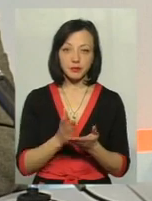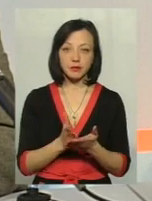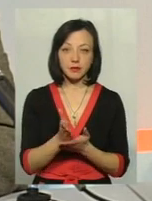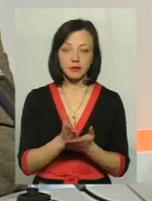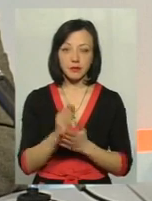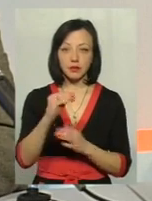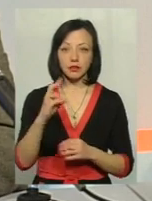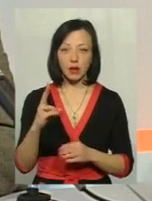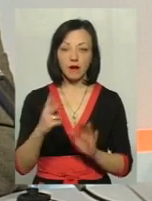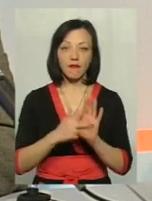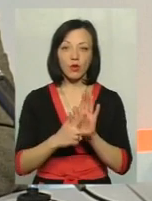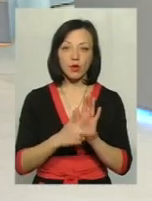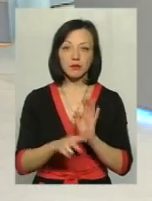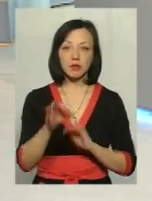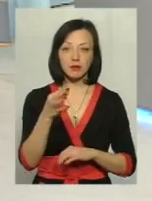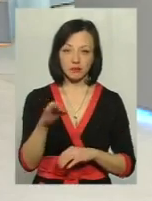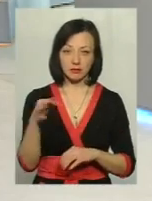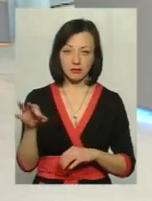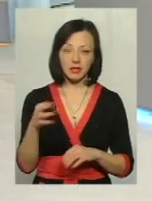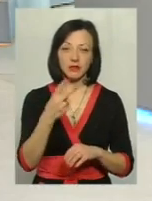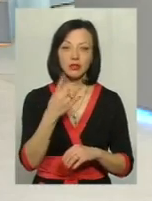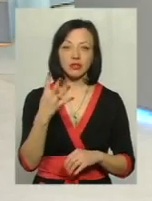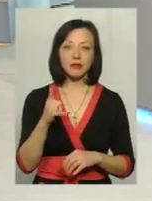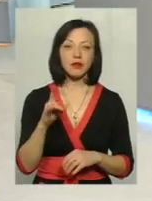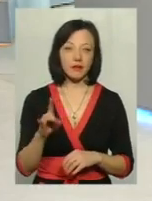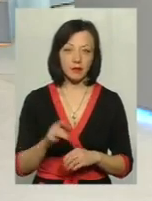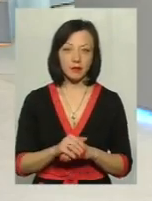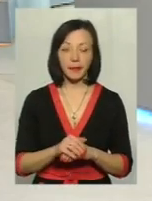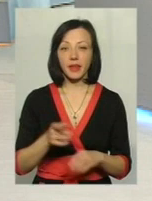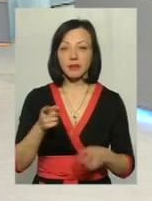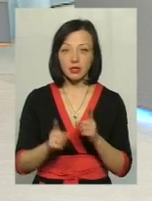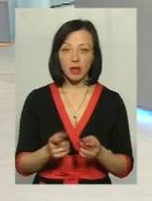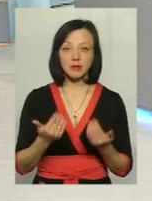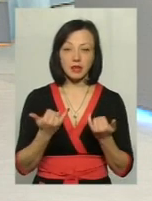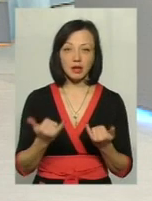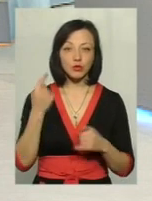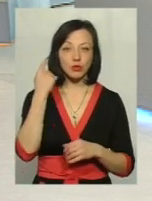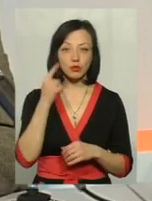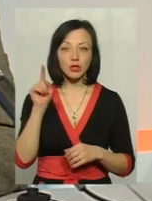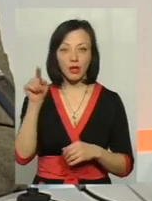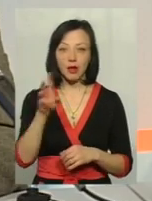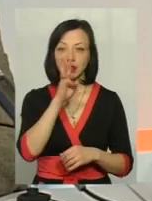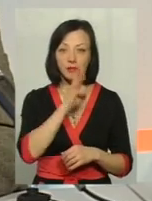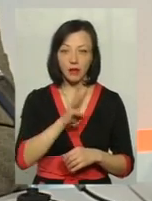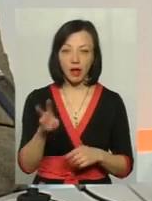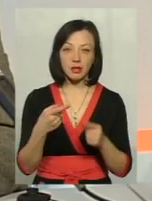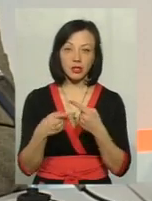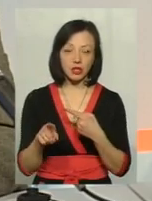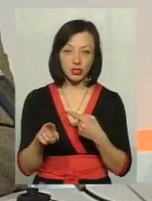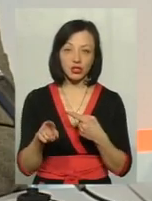обслуговування ЖЕКів там 80 євроцентів. Це 24 гривні. Звичайно, ми зараз почуємо про те, що там зарплати